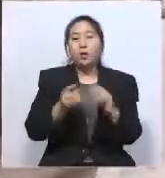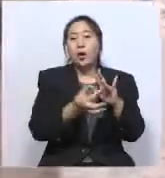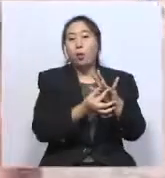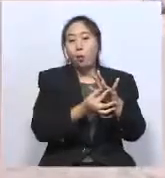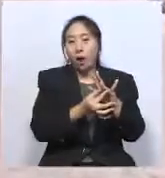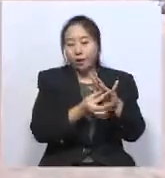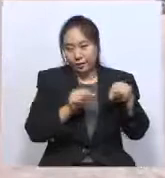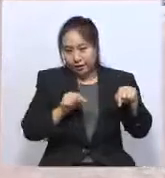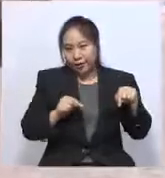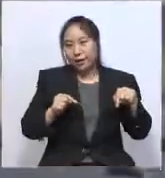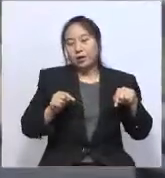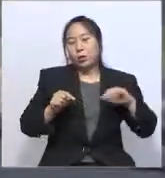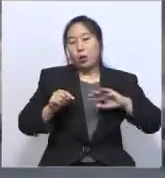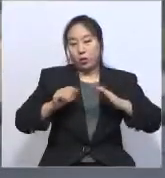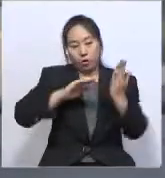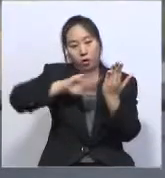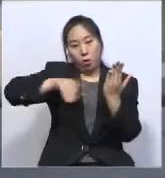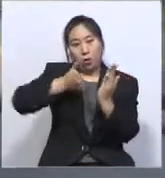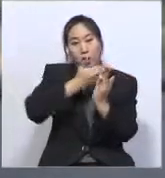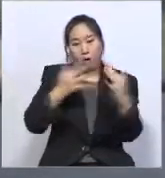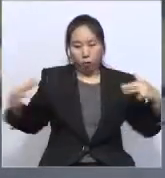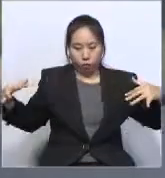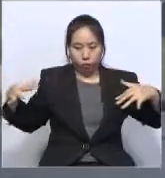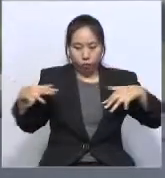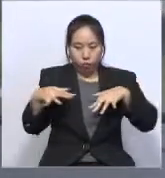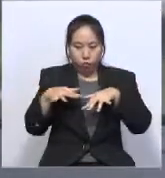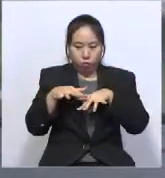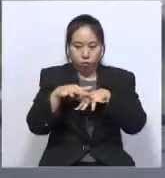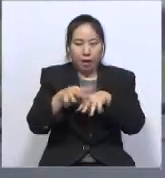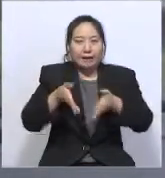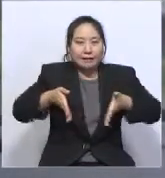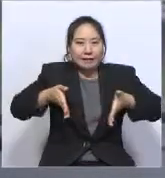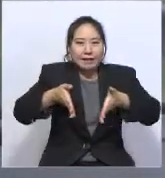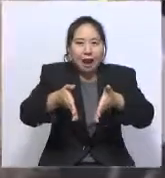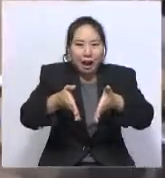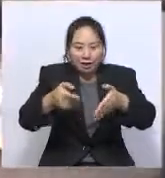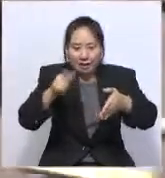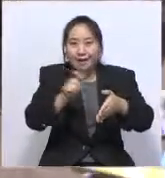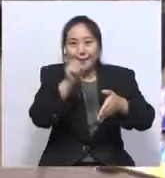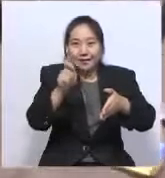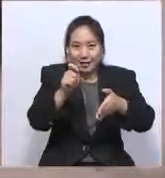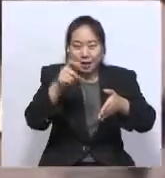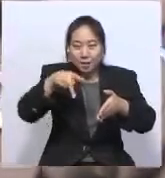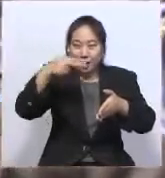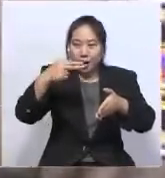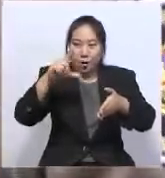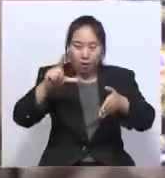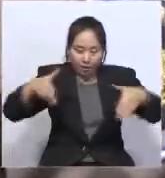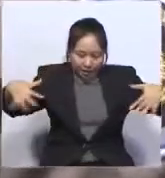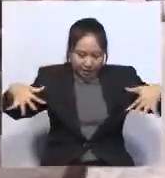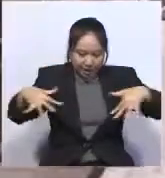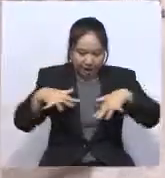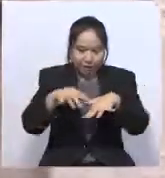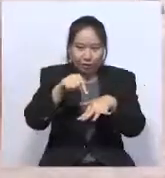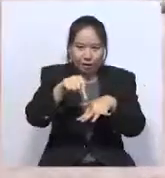ตกแล้วก็วงแหวนตะวันออกนะครับมารวมที่นี่เพื่อจะใช้เส้นทางพหลโยธินและถนนสายเอเชียจุดนี้นะครับสารวัตรสถ